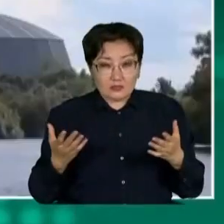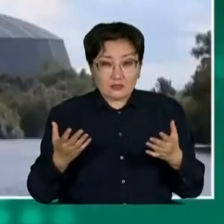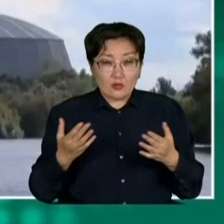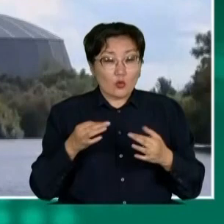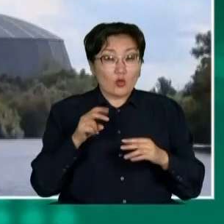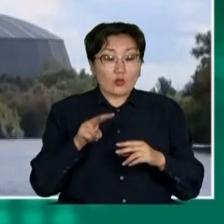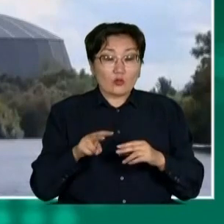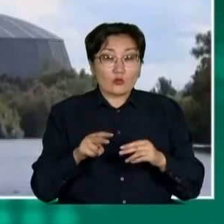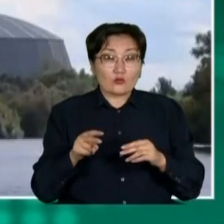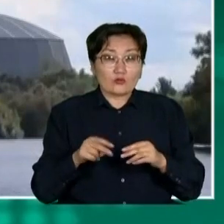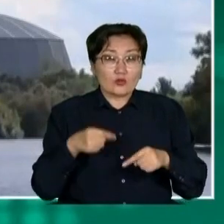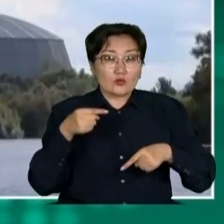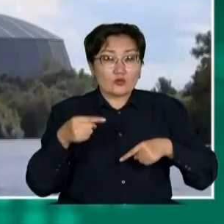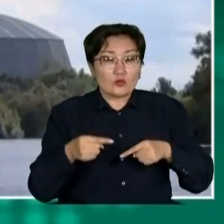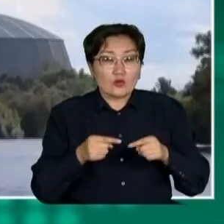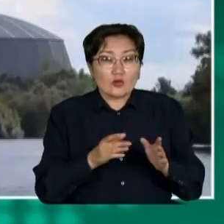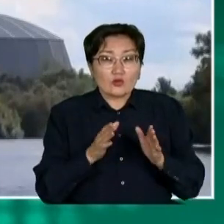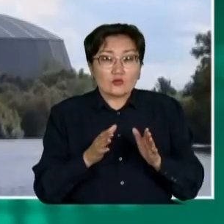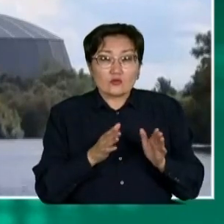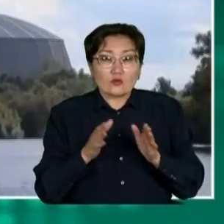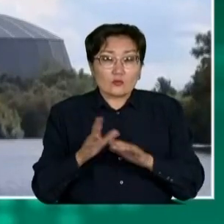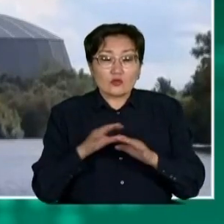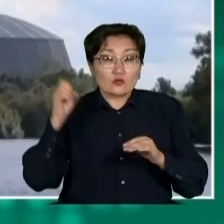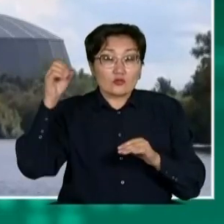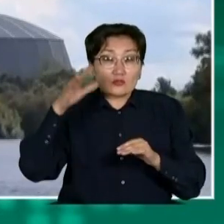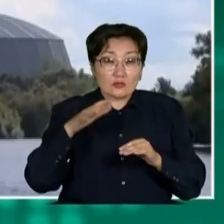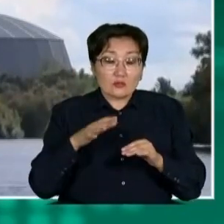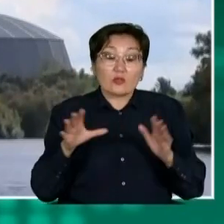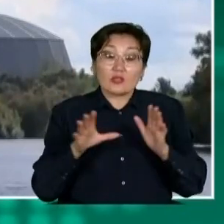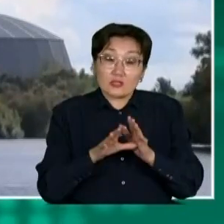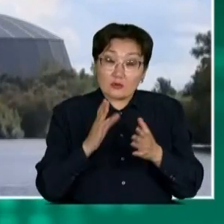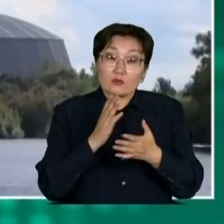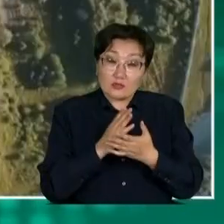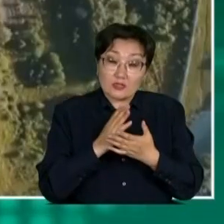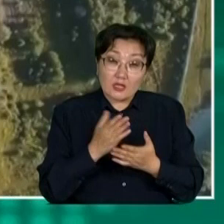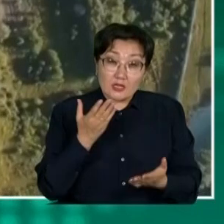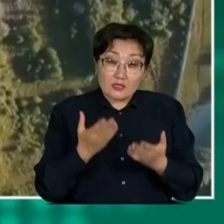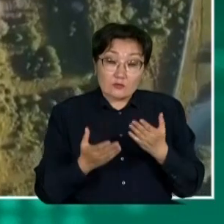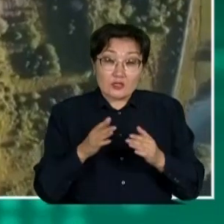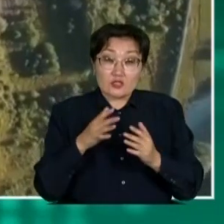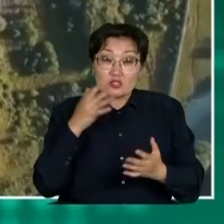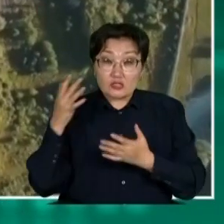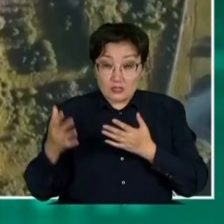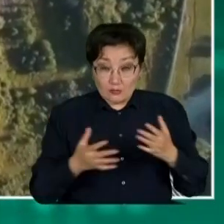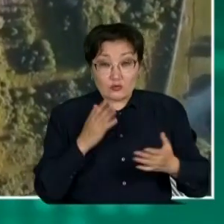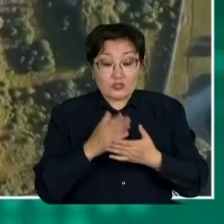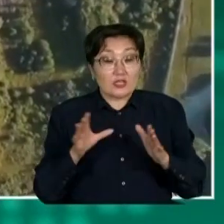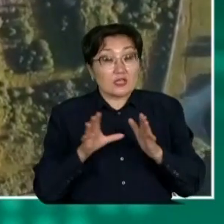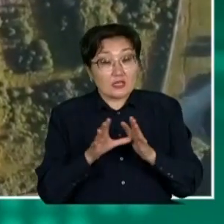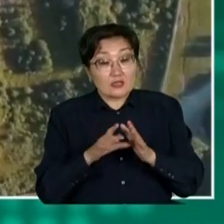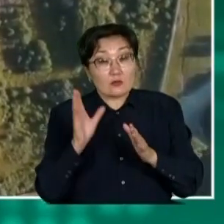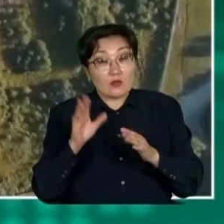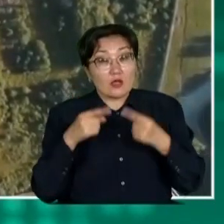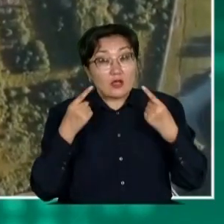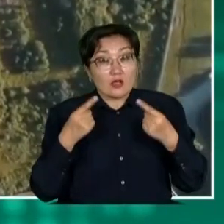ол тұрақсыз электроэнергия. Яғни күн болса электроэнергия болады, жел болса электроэнергия болады, қалған уақытта